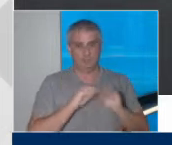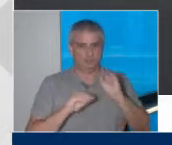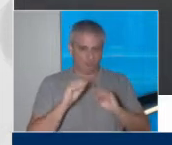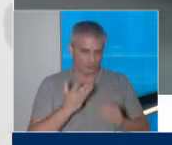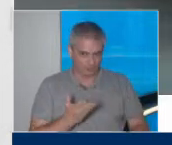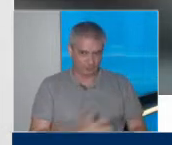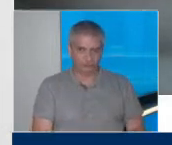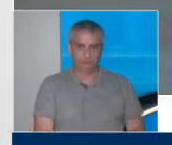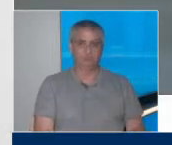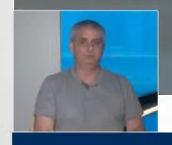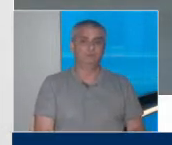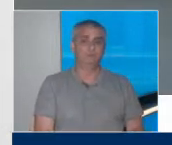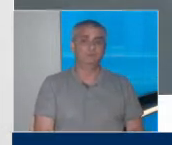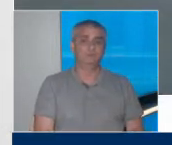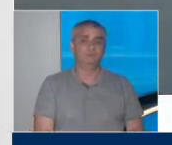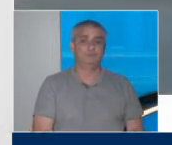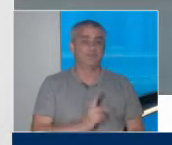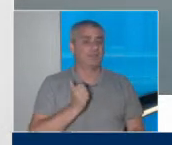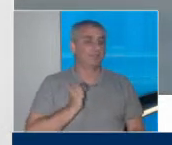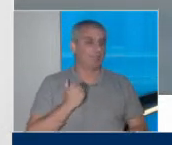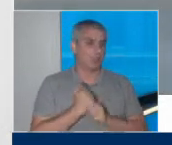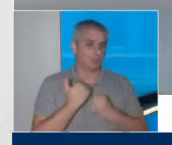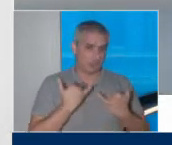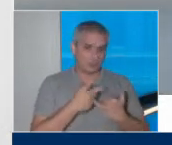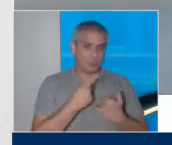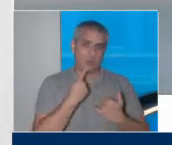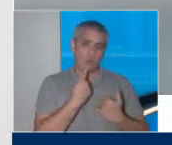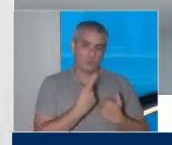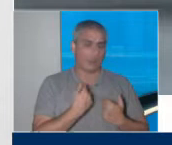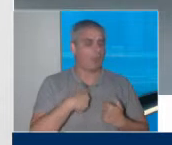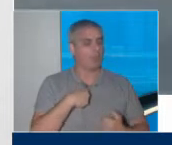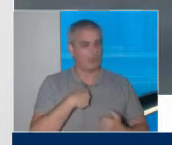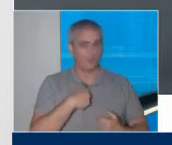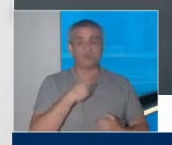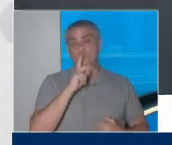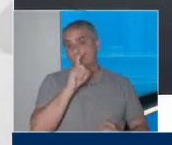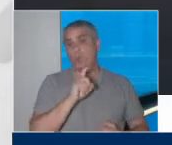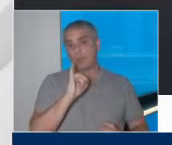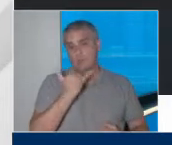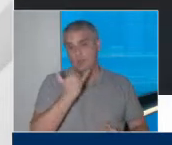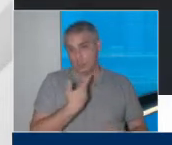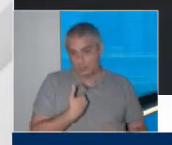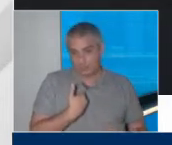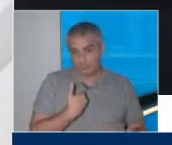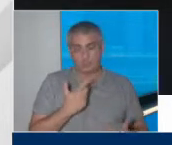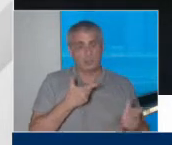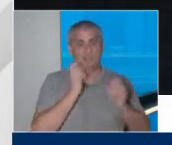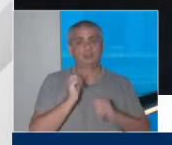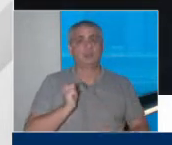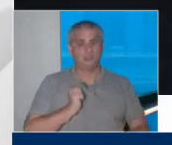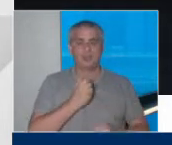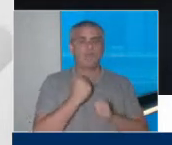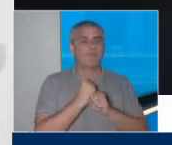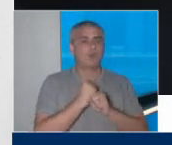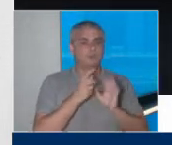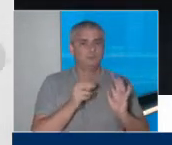כלי נשק הוא נורא. אבל מה שצהל עושה היום, הוא אומר, אנחנו, יכול מאוד להיות שזה אכן של צהל, ואני חושב שהוא עושה את